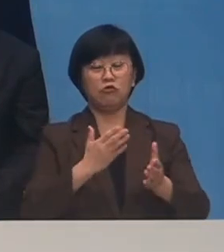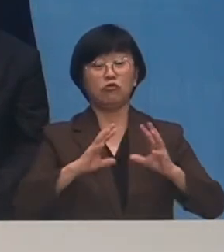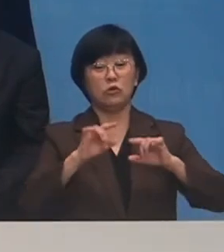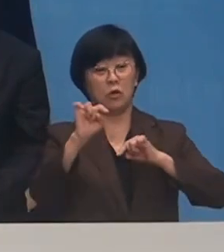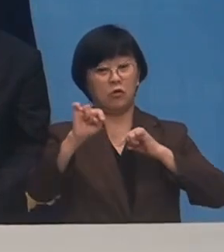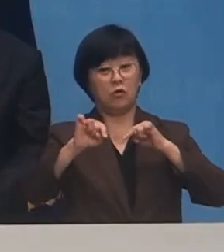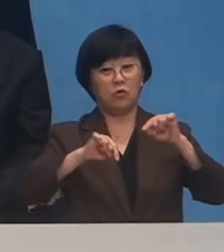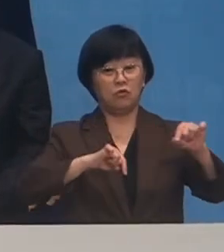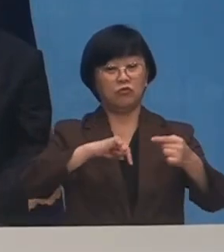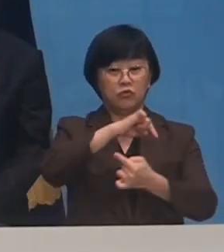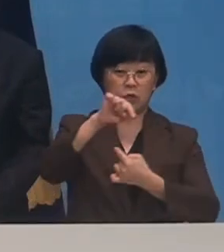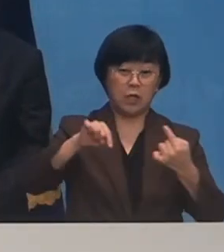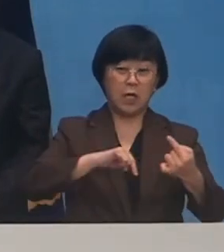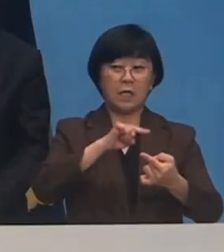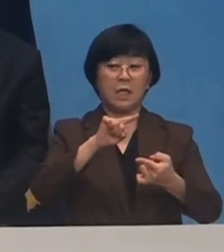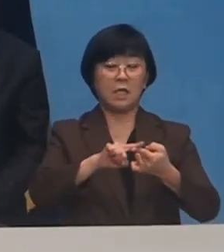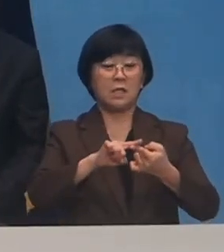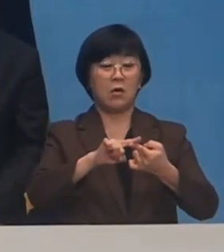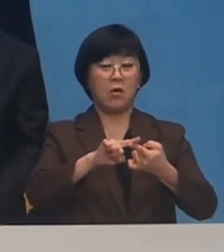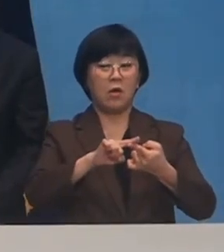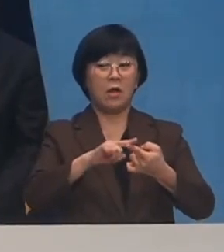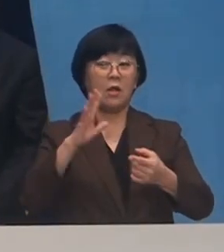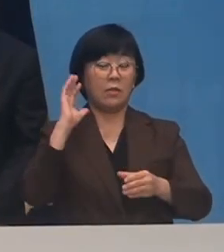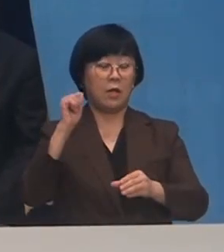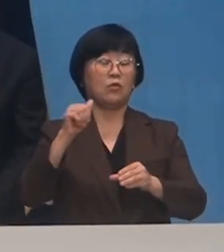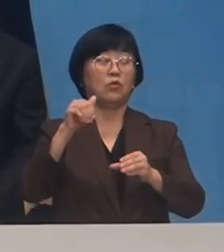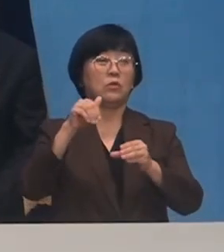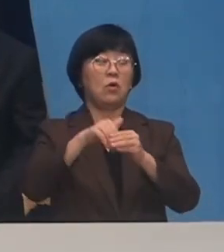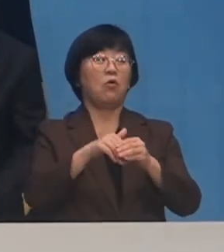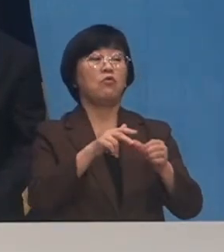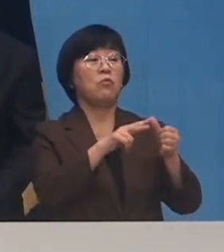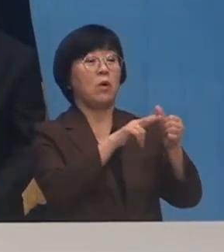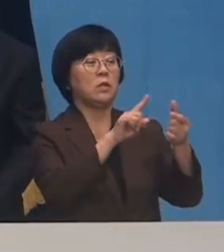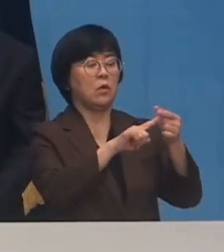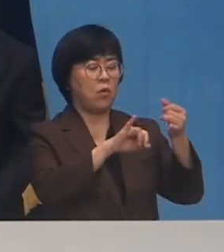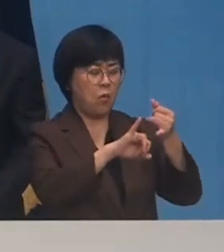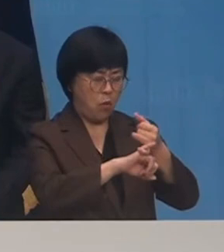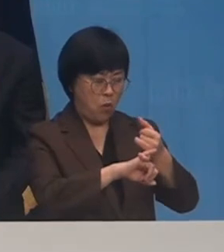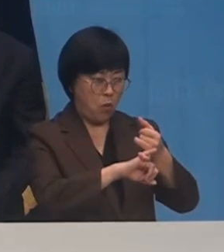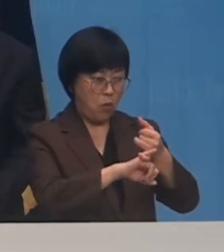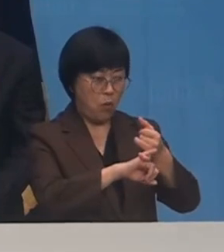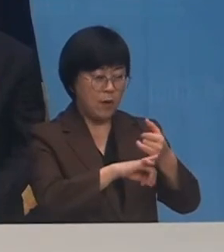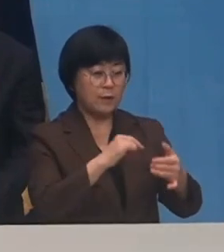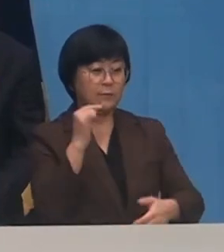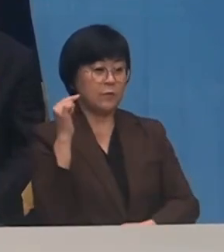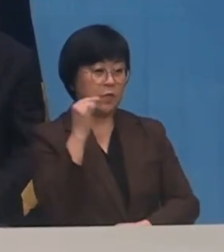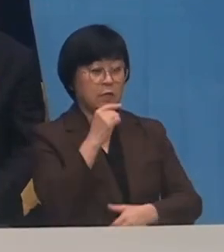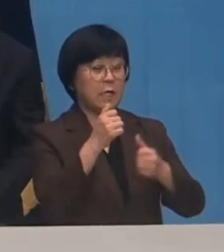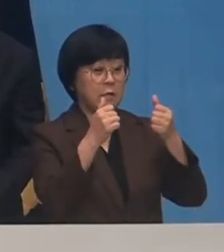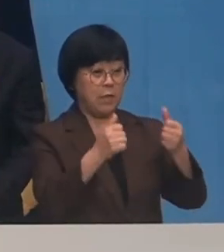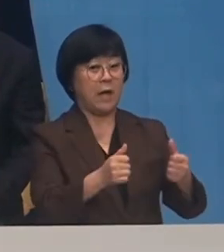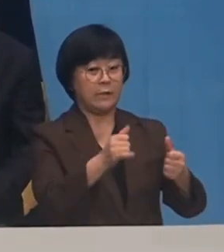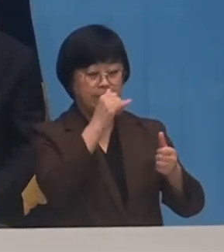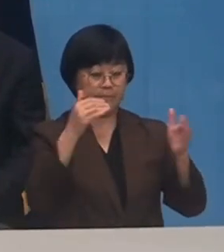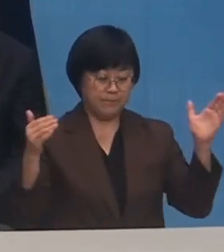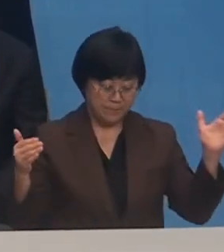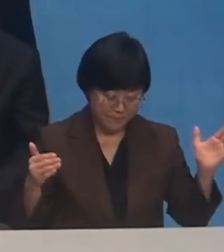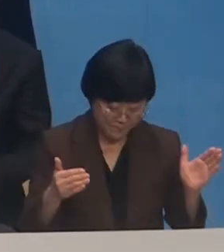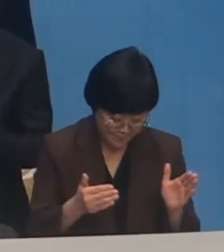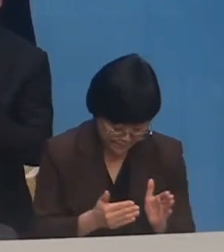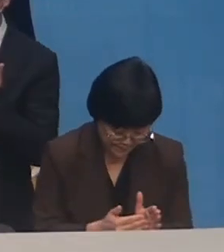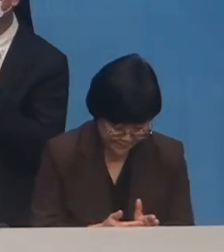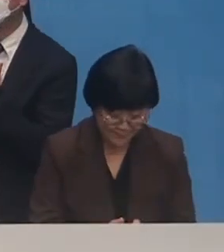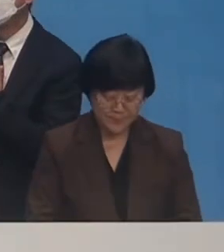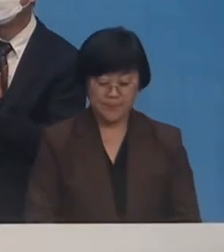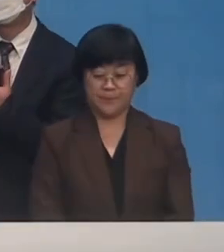대해서 또 그를 승계한 대선 후보에 대해서 반드시 준엄하게 심판할 것입니다. 이상입니다.